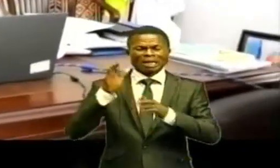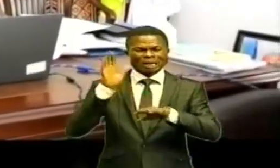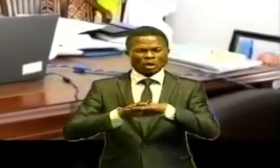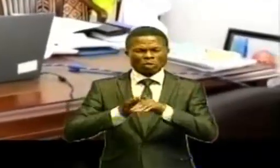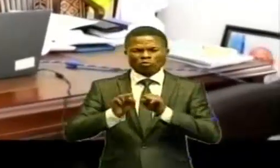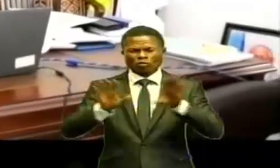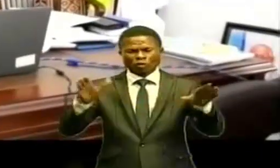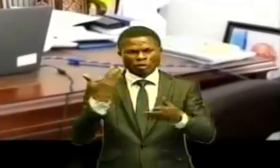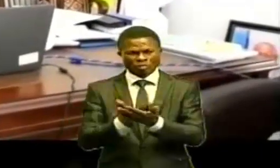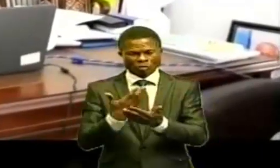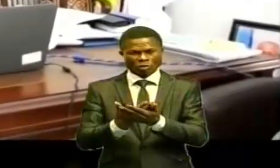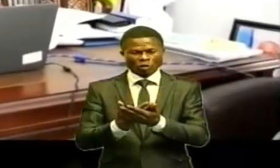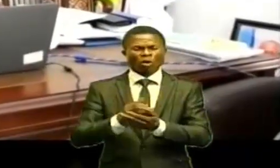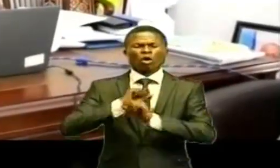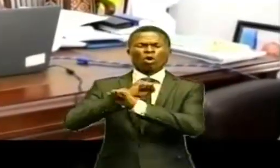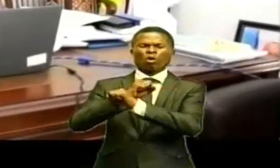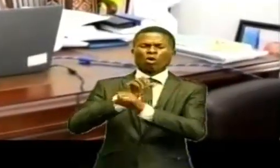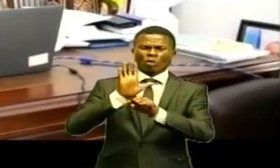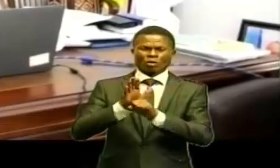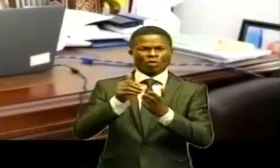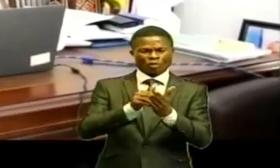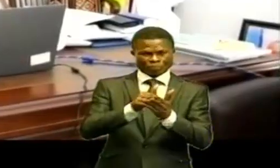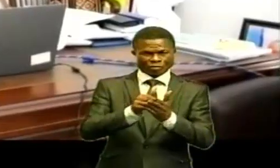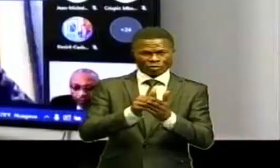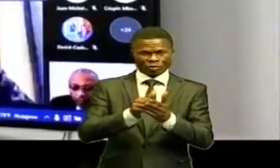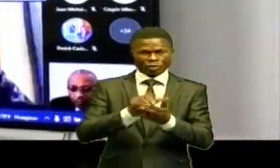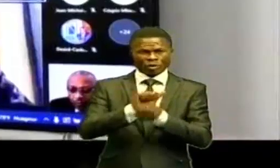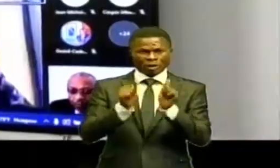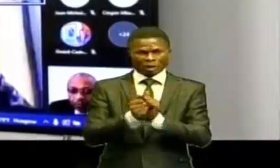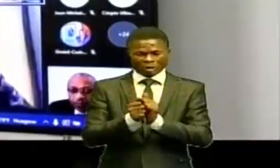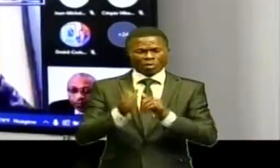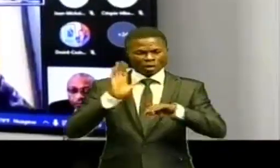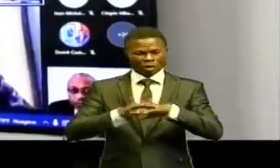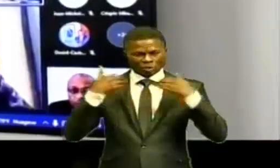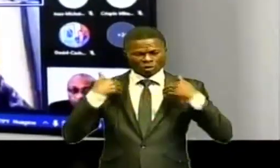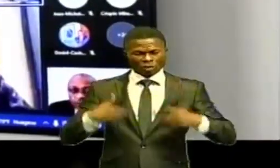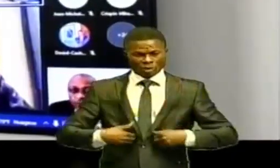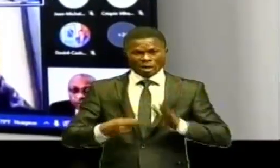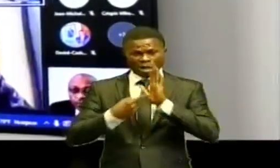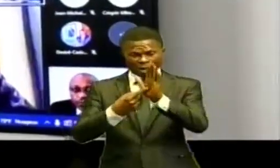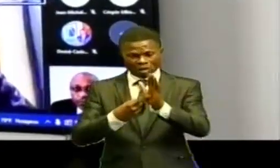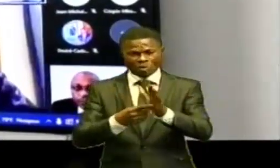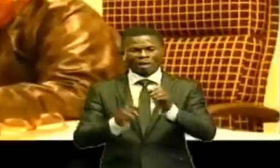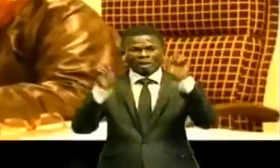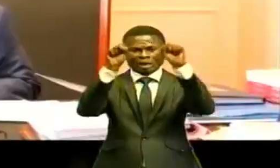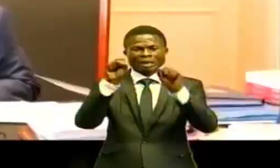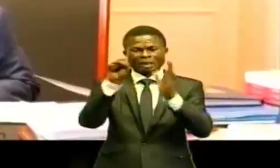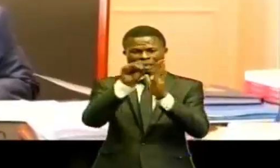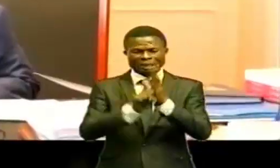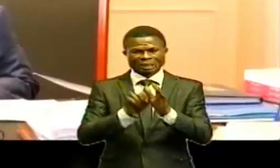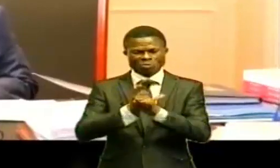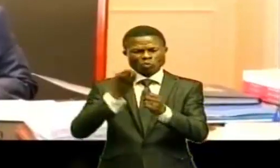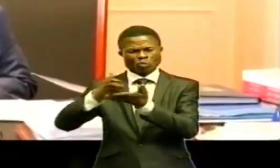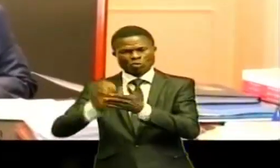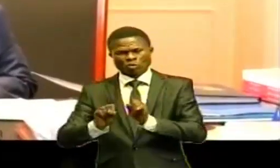mais dont la dangerosité demeure faible par rapport à la souche Delta, ce qui explique des statistiques énormes de